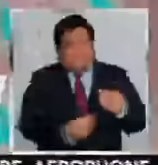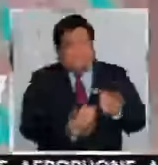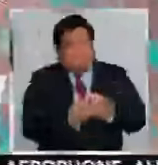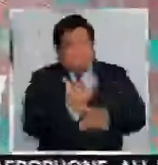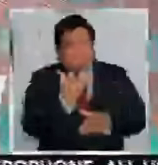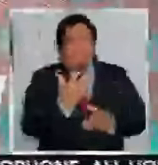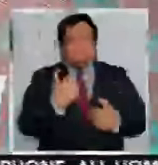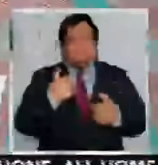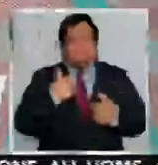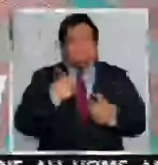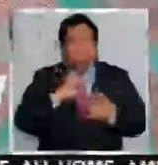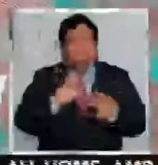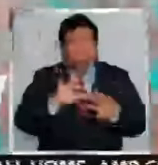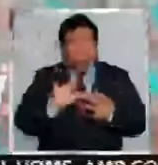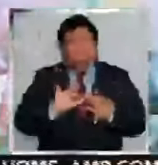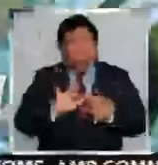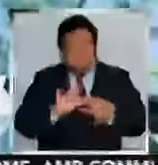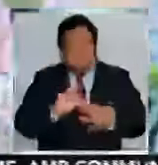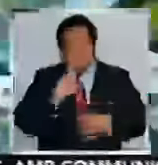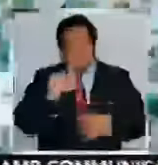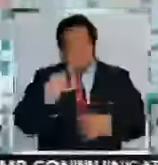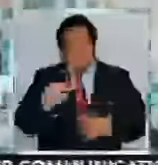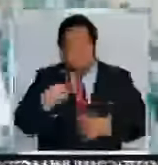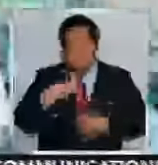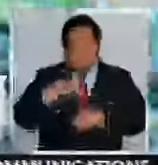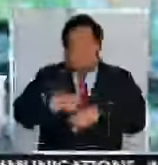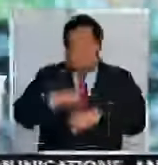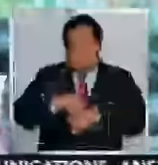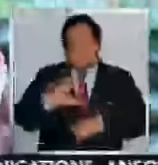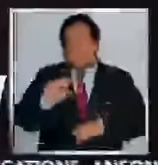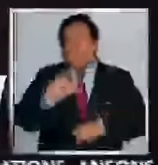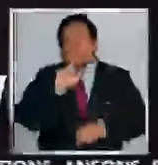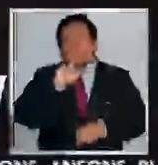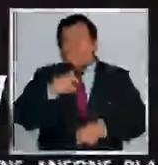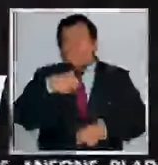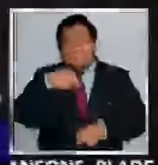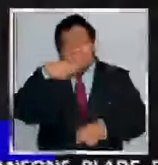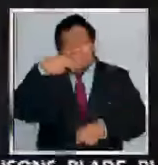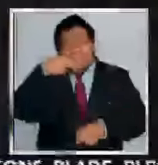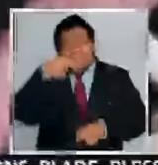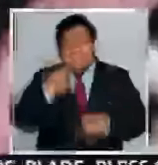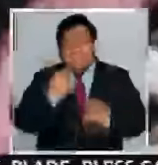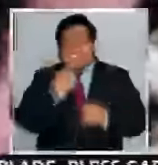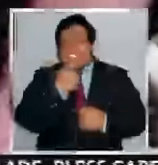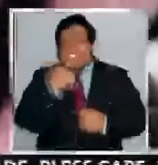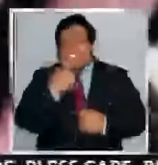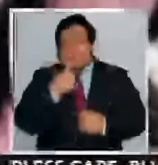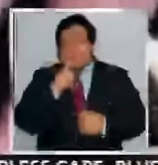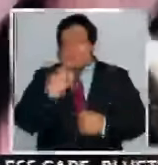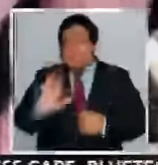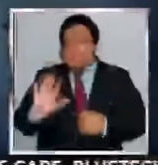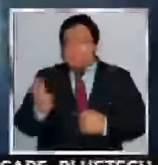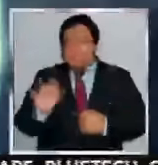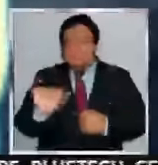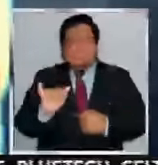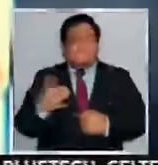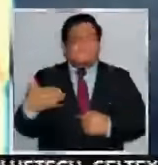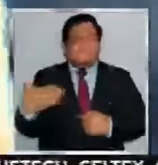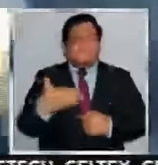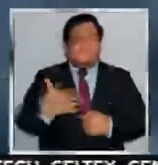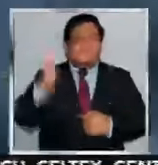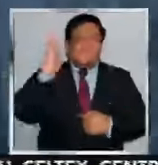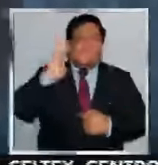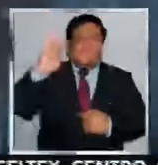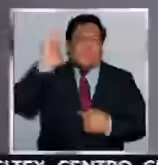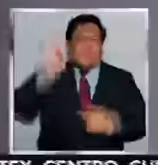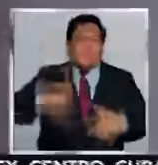raw ito mga bato, kundi mga totoong ngipin ng hayop. Nahawig sa ngipin ang mga dambuhalang isdang nabuhay sa ating planeta milyong-milyong taon na nakakaraan, mga Megalodon